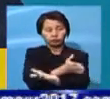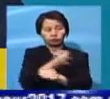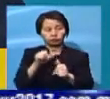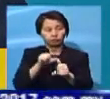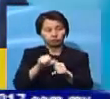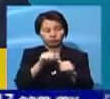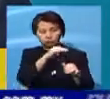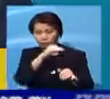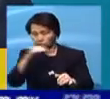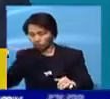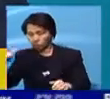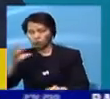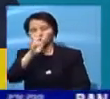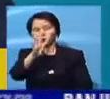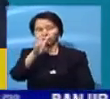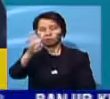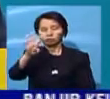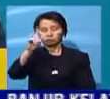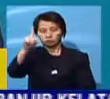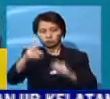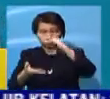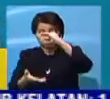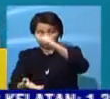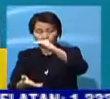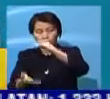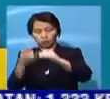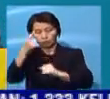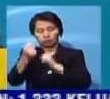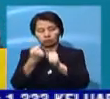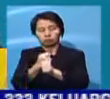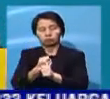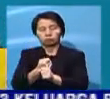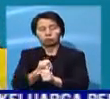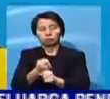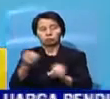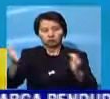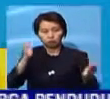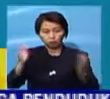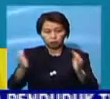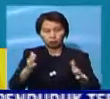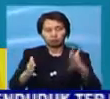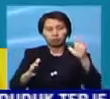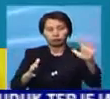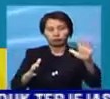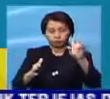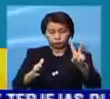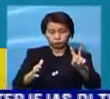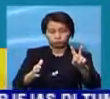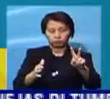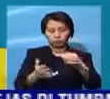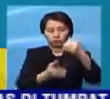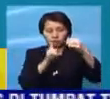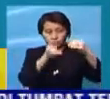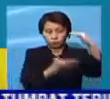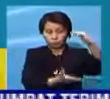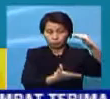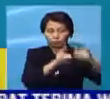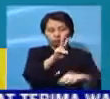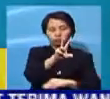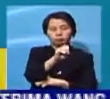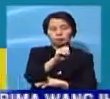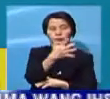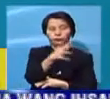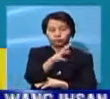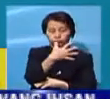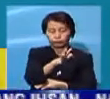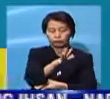averaging $44 per barrel for the year, compared to $52 per barrel in